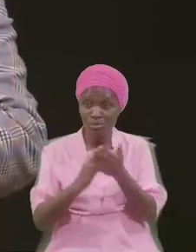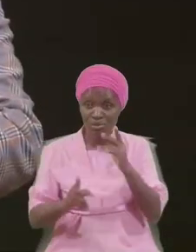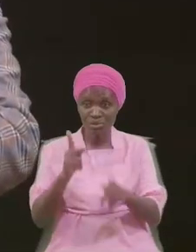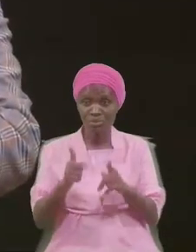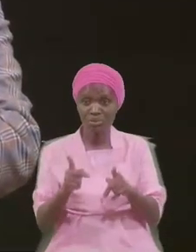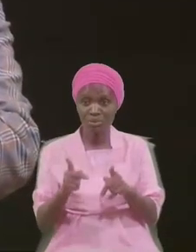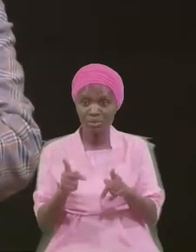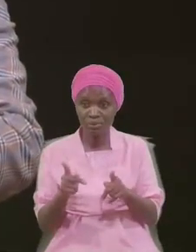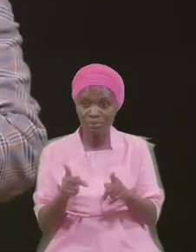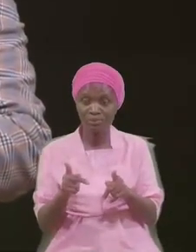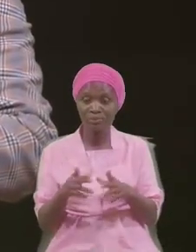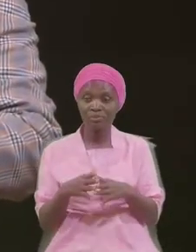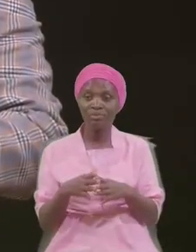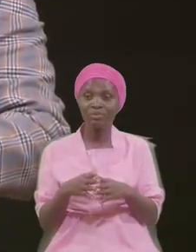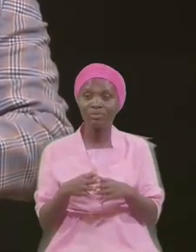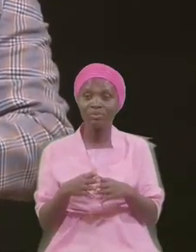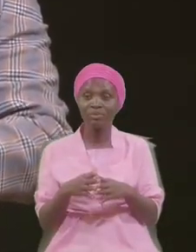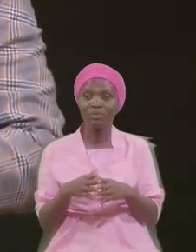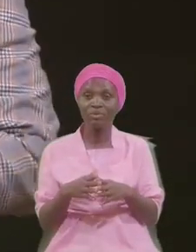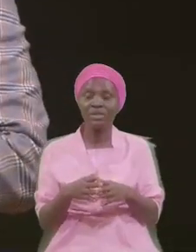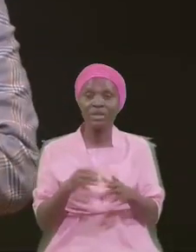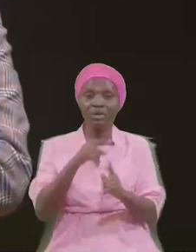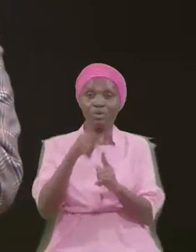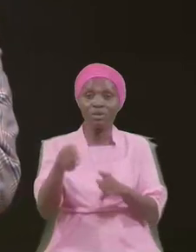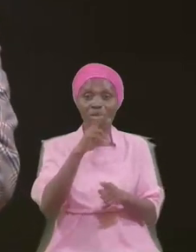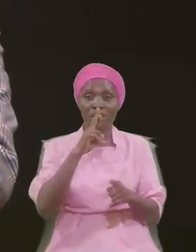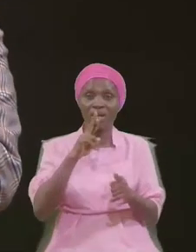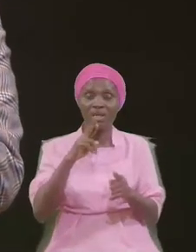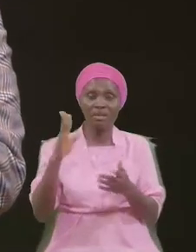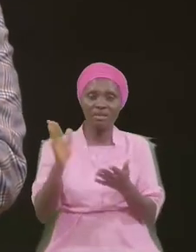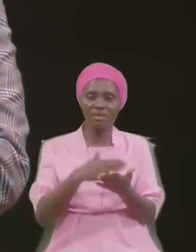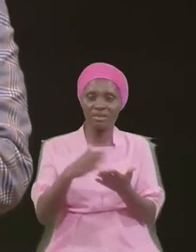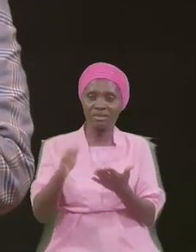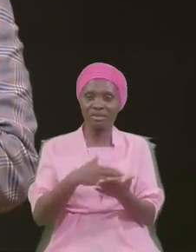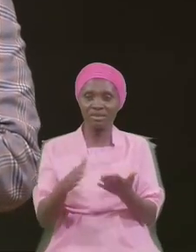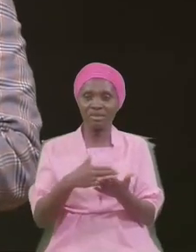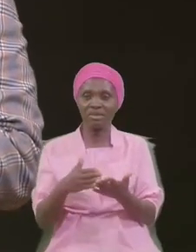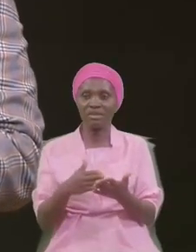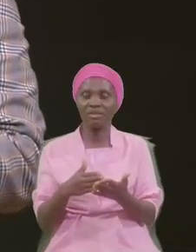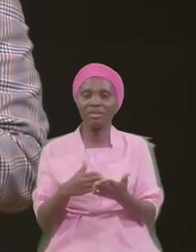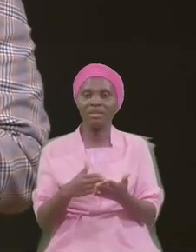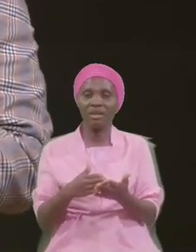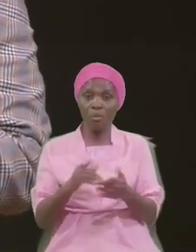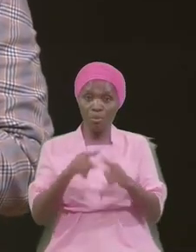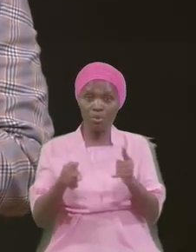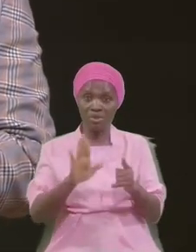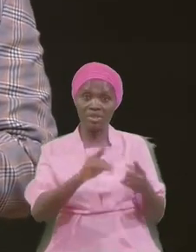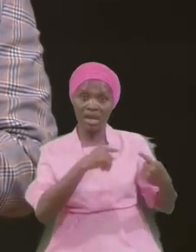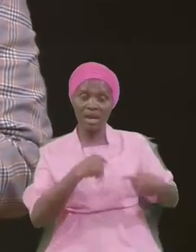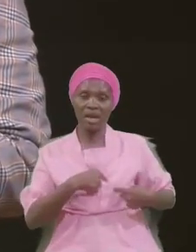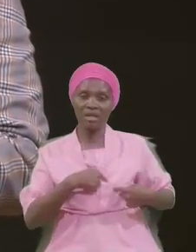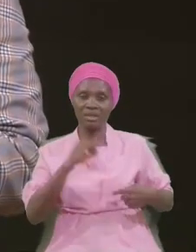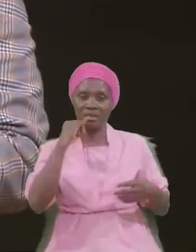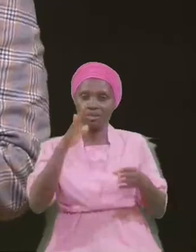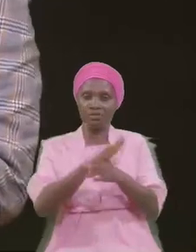les lèvres. Il y a des gens qui ont deux côtés, qui ont deux lèvres. Ils ont deux côtés des lèvres.